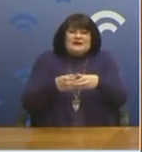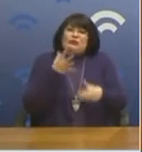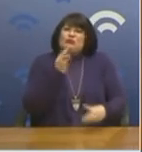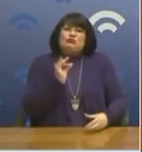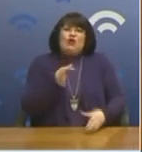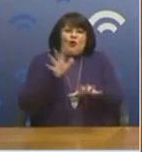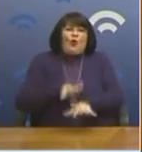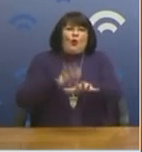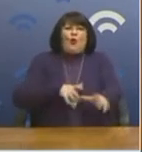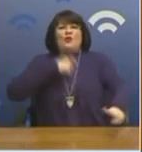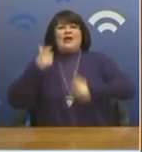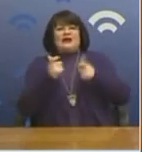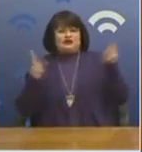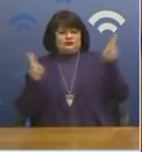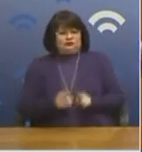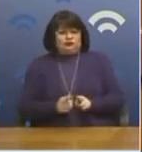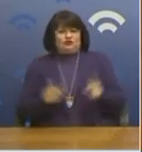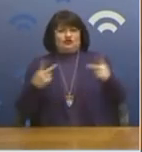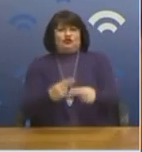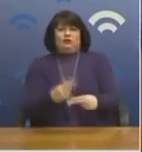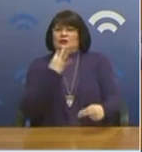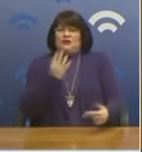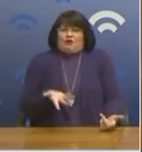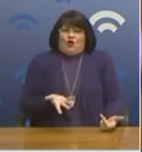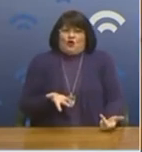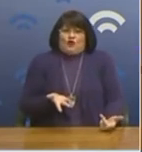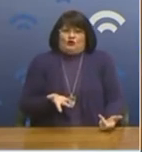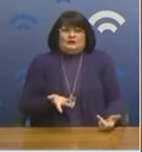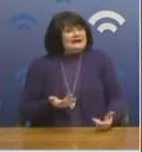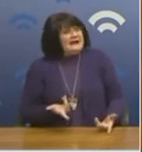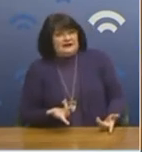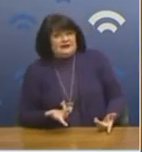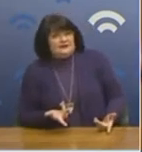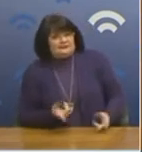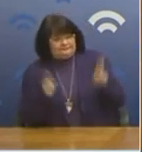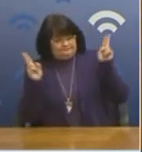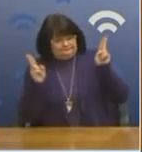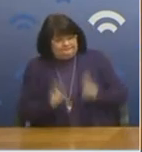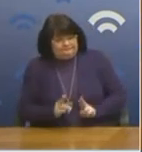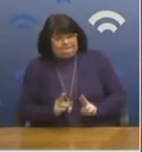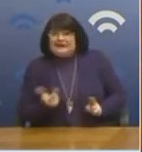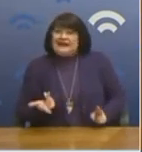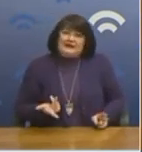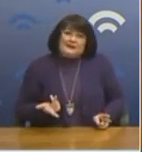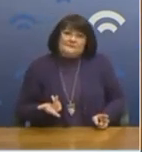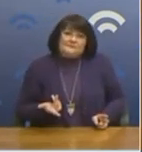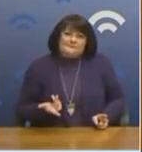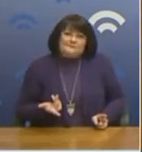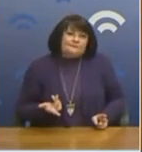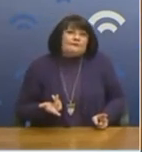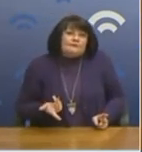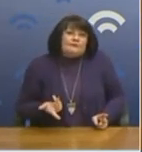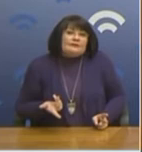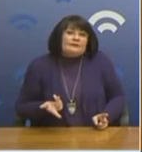τις διαδηλώσεις, να τις περιορίσουμε? Γιατί χρειάζεται να έχουμε περιορισμό των απεργιών? Αφού δεν θα